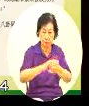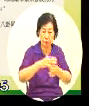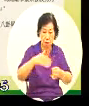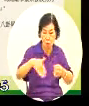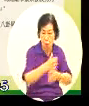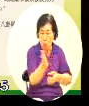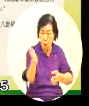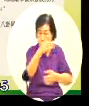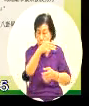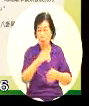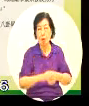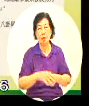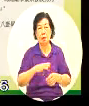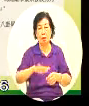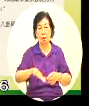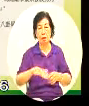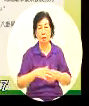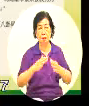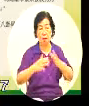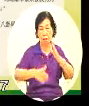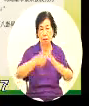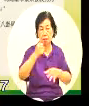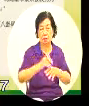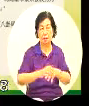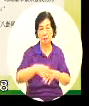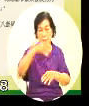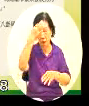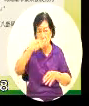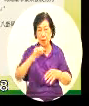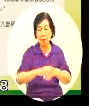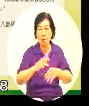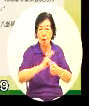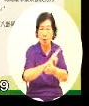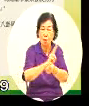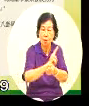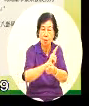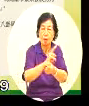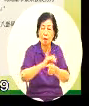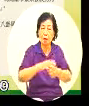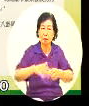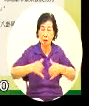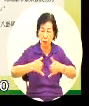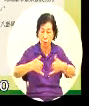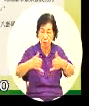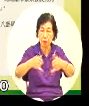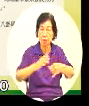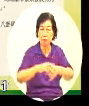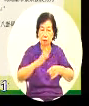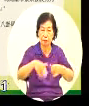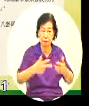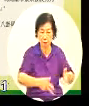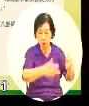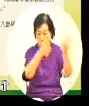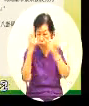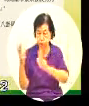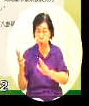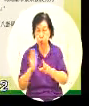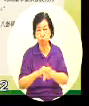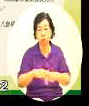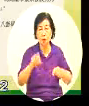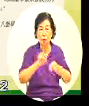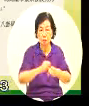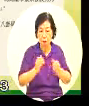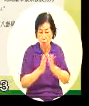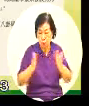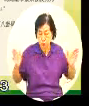个黄金路，最后一段800公尺，包括中央桥，拢也拓宽好势啊。讲到